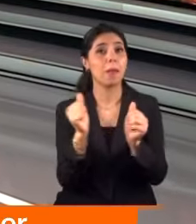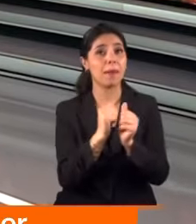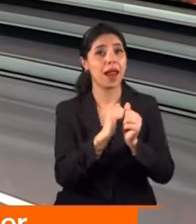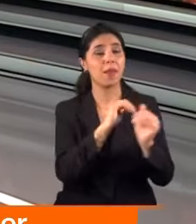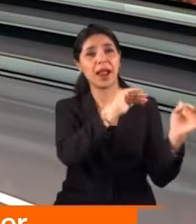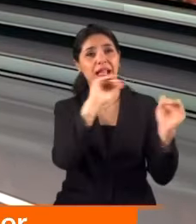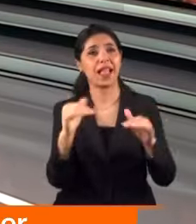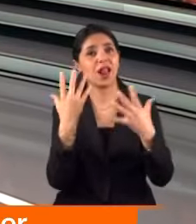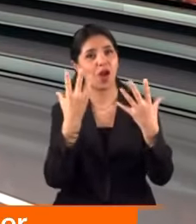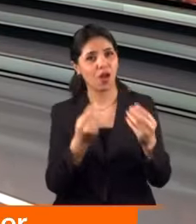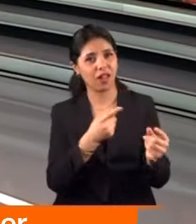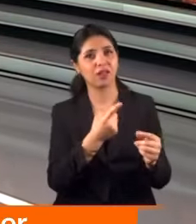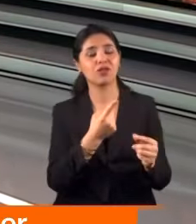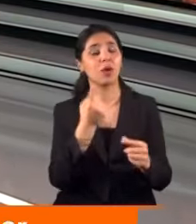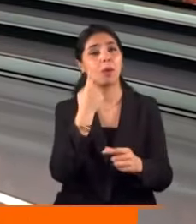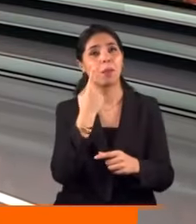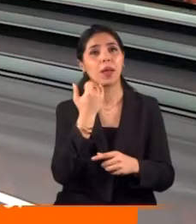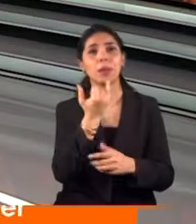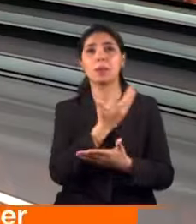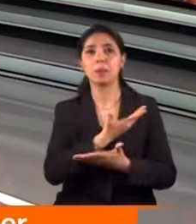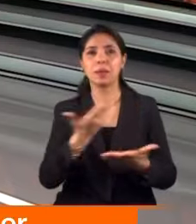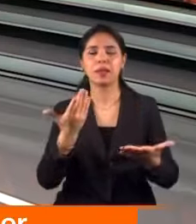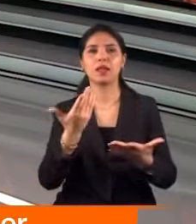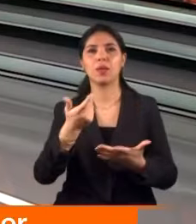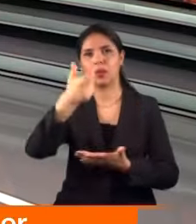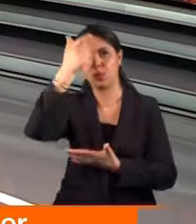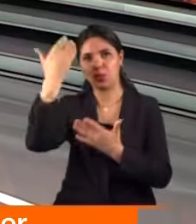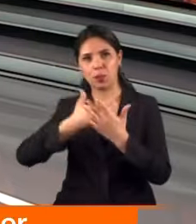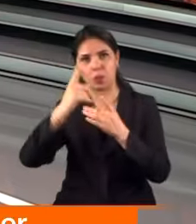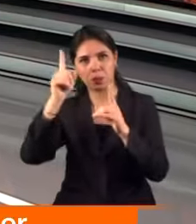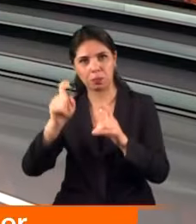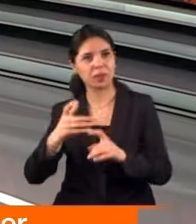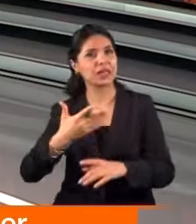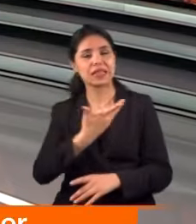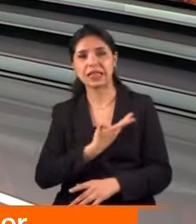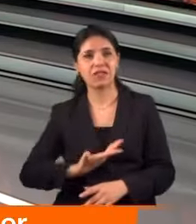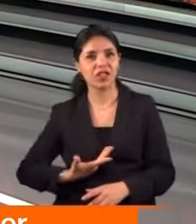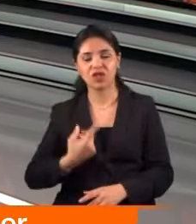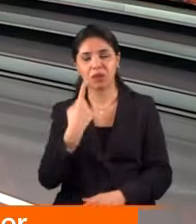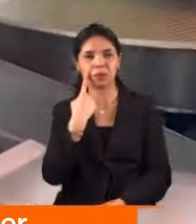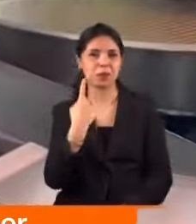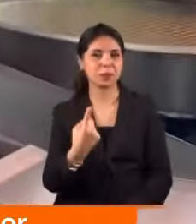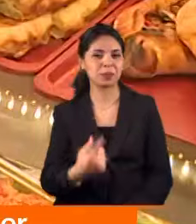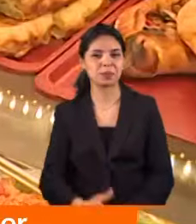birlikte gelecek. Bakalım konuklar klasik Türk döneri mi daha çok sevecek?